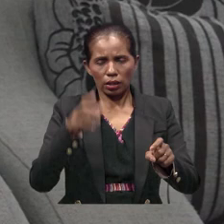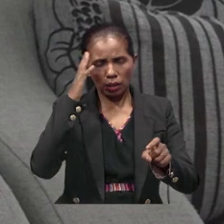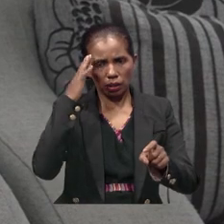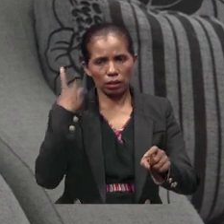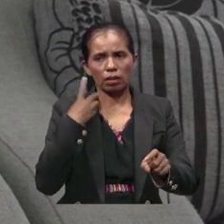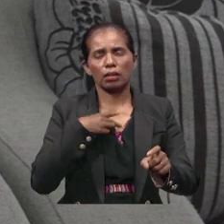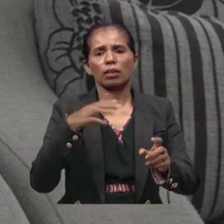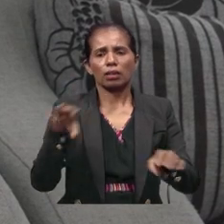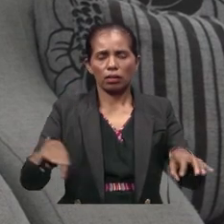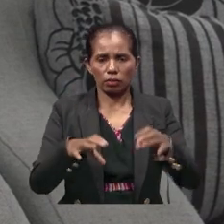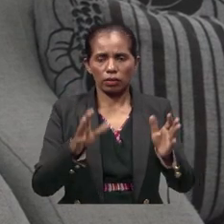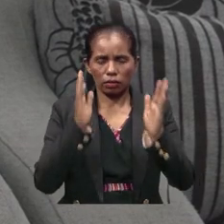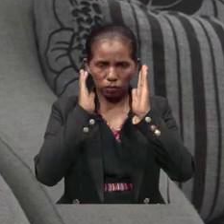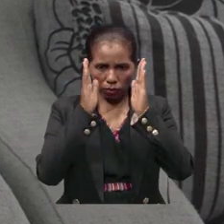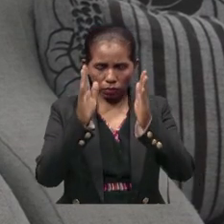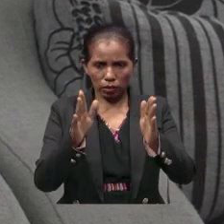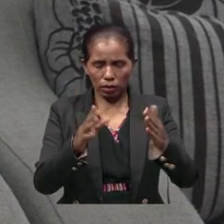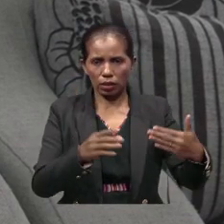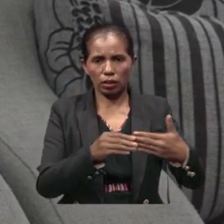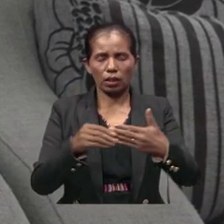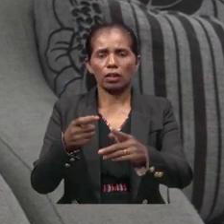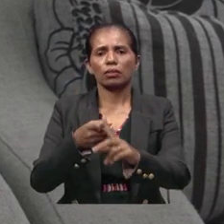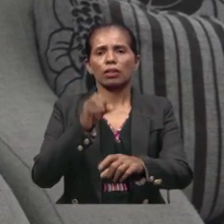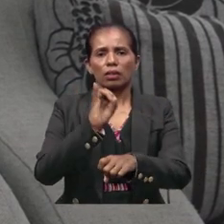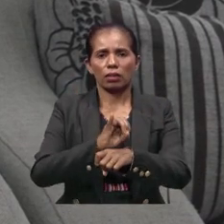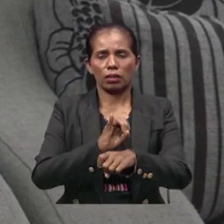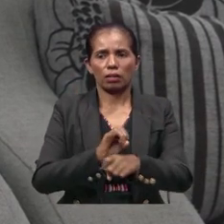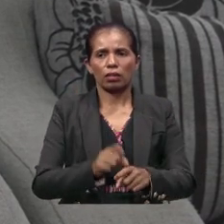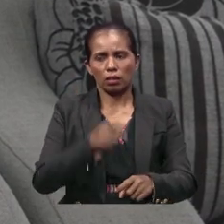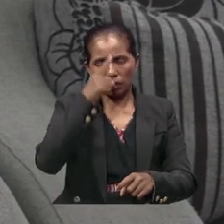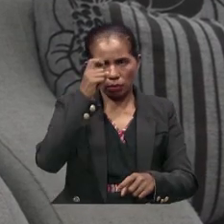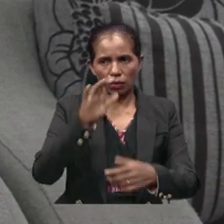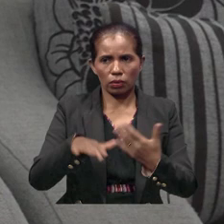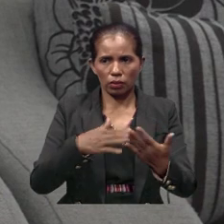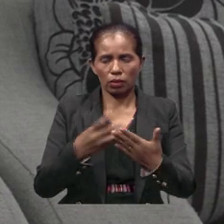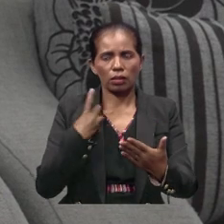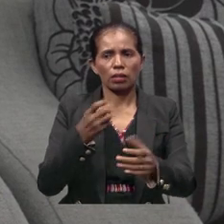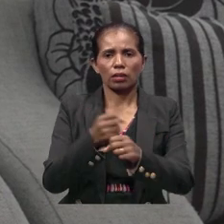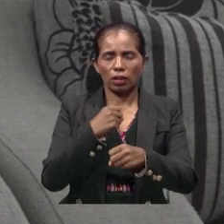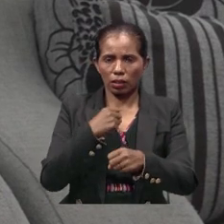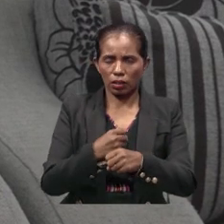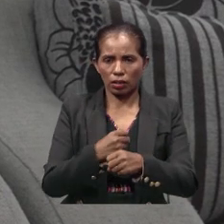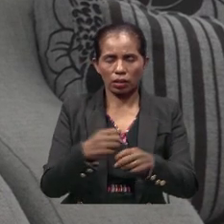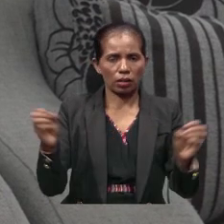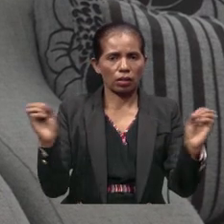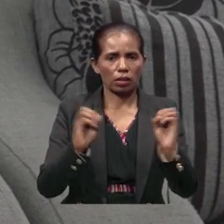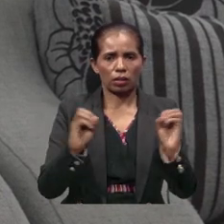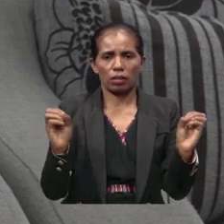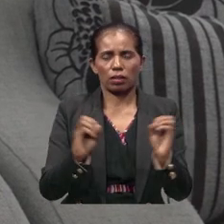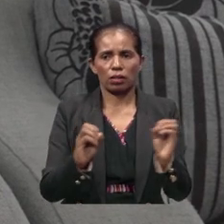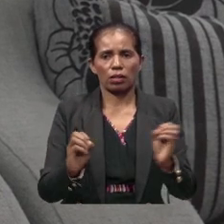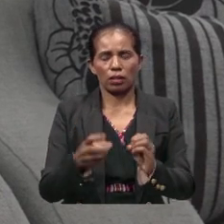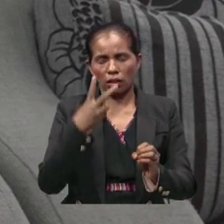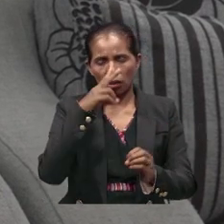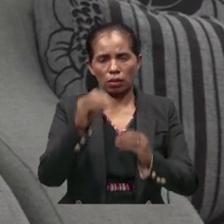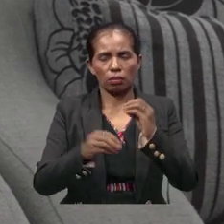teni strategi orientasi gereja ni ni. Tambah buat sini be makai kita halau be lakuhi atau